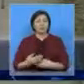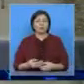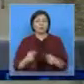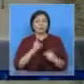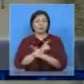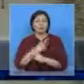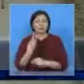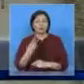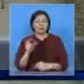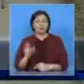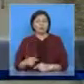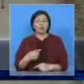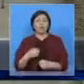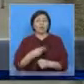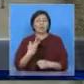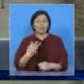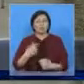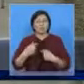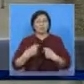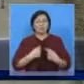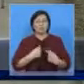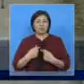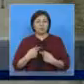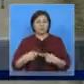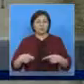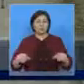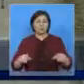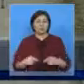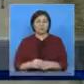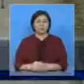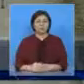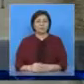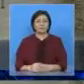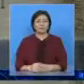Погибло трое, еще 13 получили серьезные